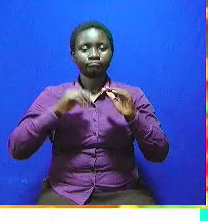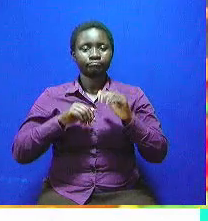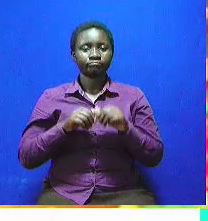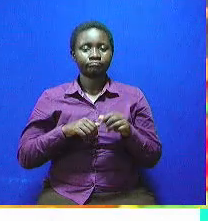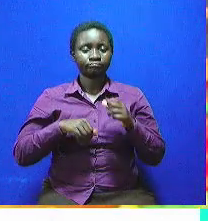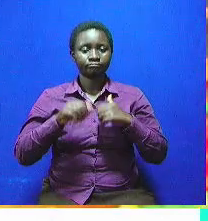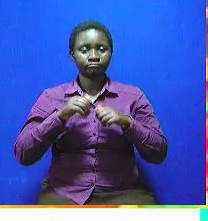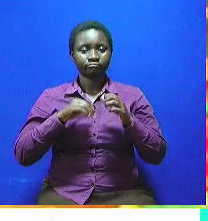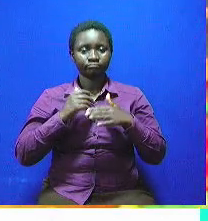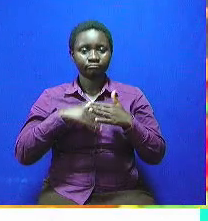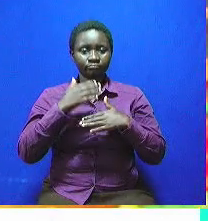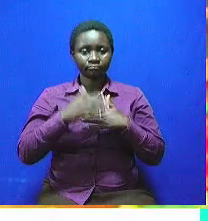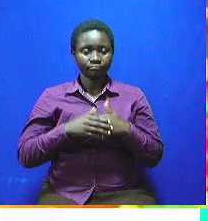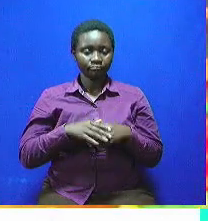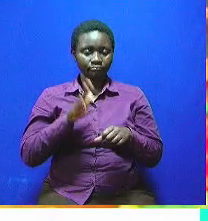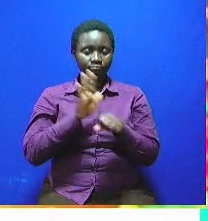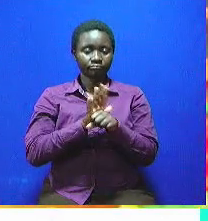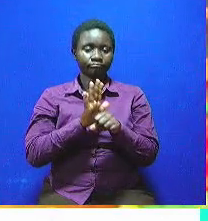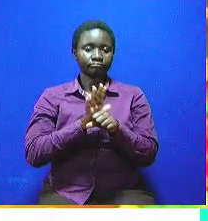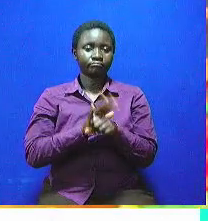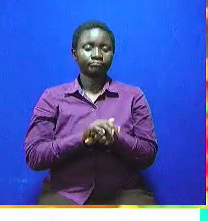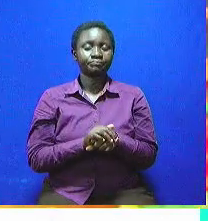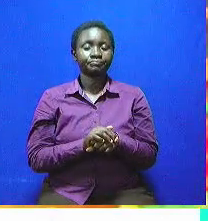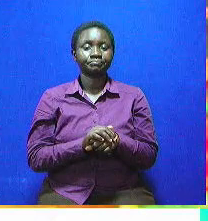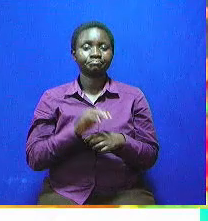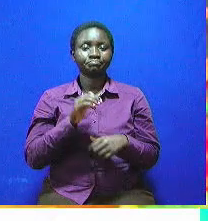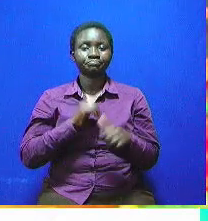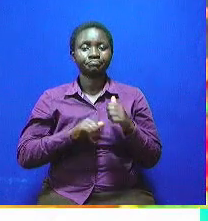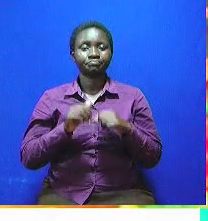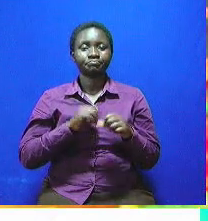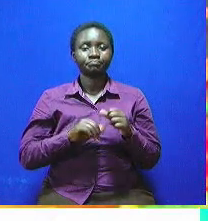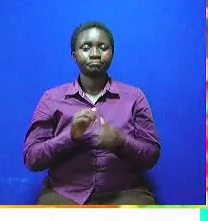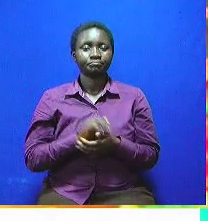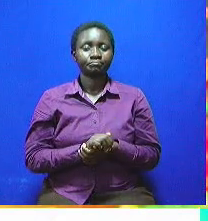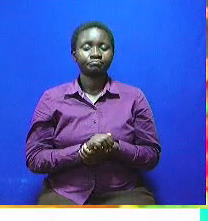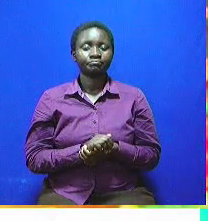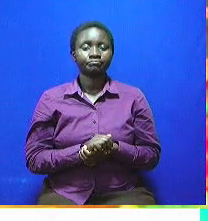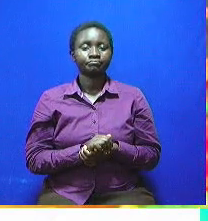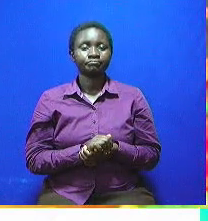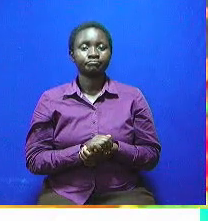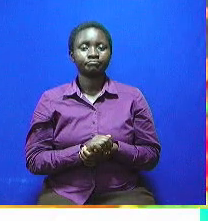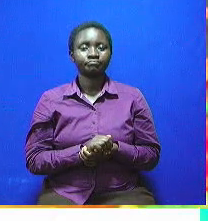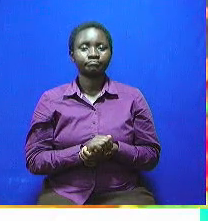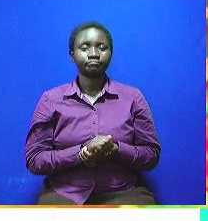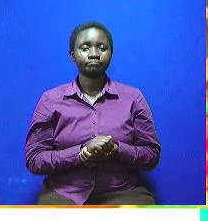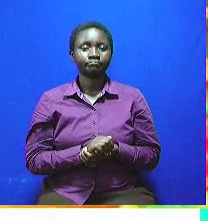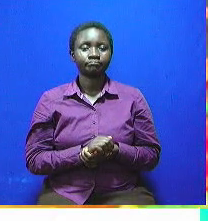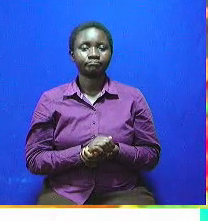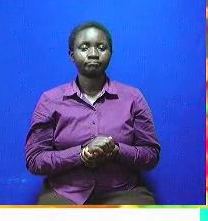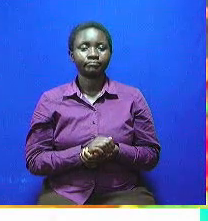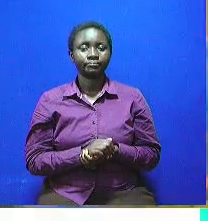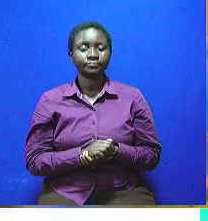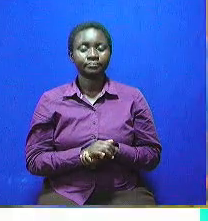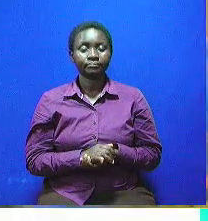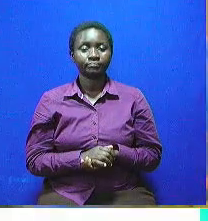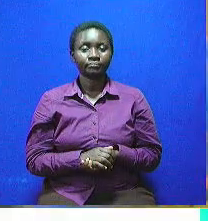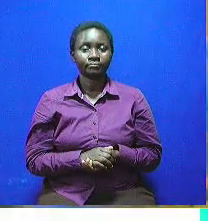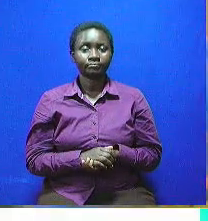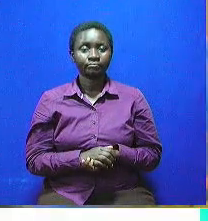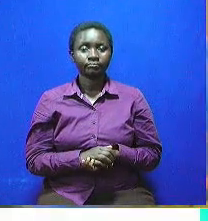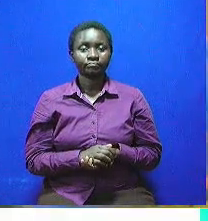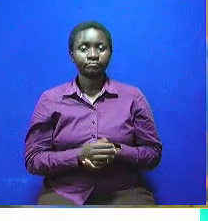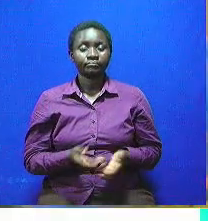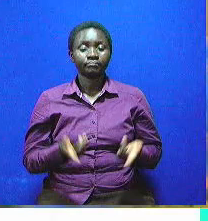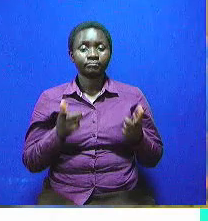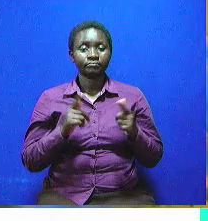buatia ama anke kubuatika na mangane chigo sori niko tuwa rigani numuri kituwa mangana ye chigo sori captain 001 Naironi wali ya